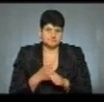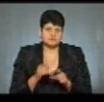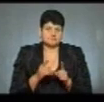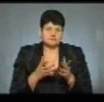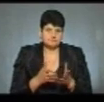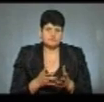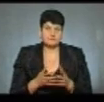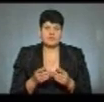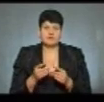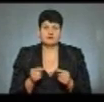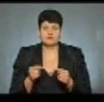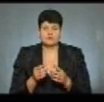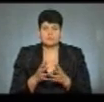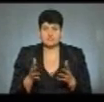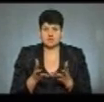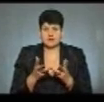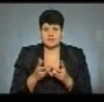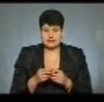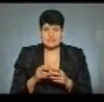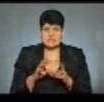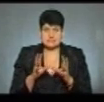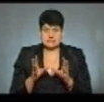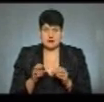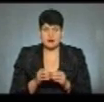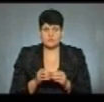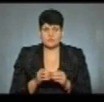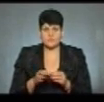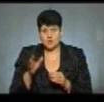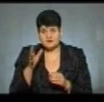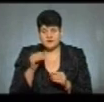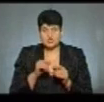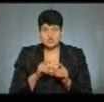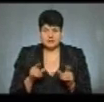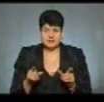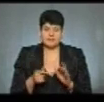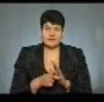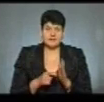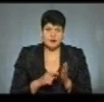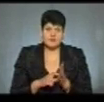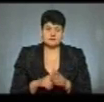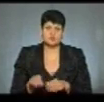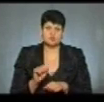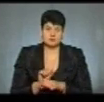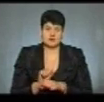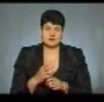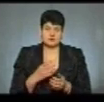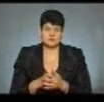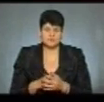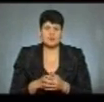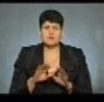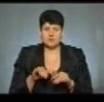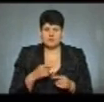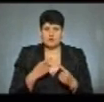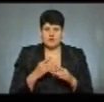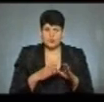Відповідно, більша кількість загальноосвітніх шкіл або класів призупиняють свої навчання. Ми потім про це поговоримо. Ви